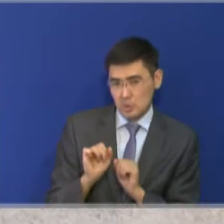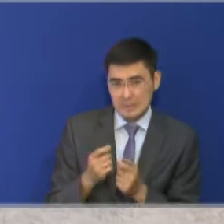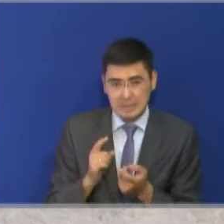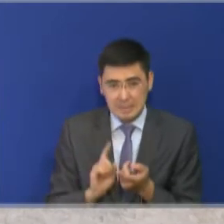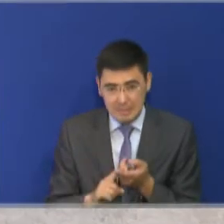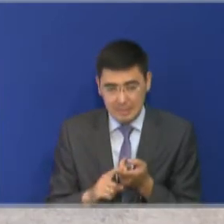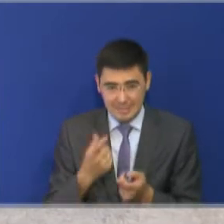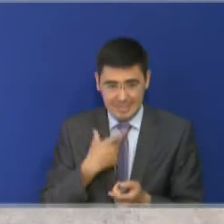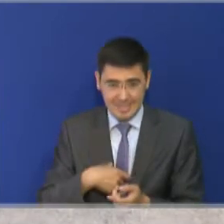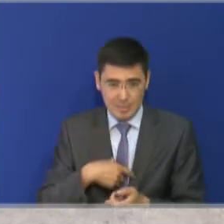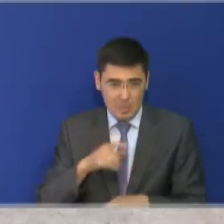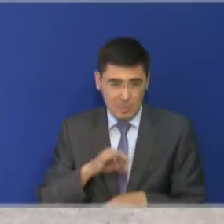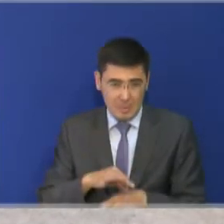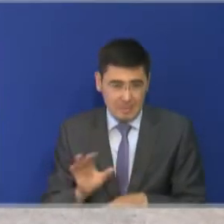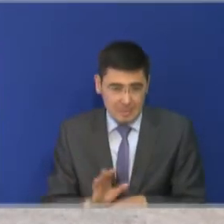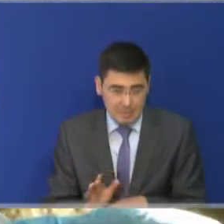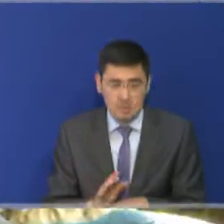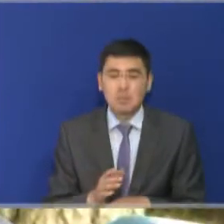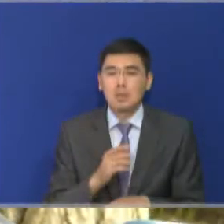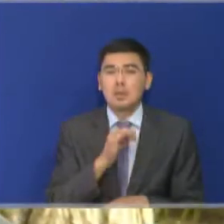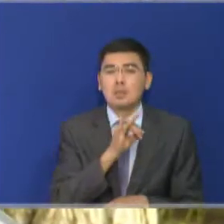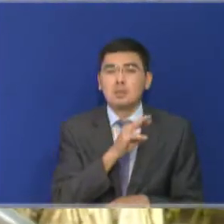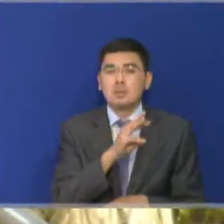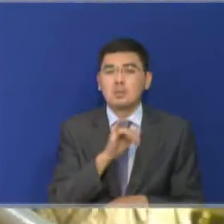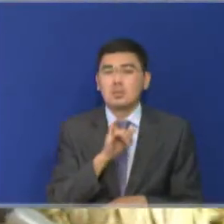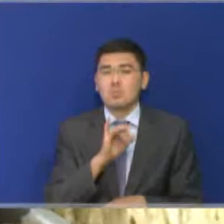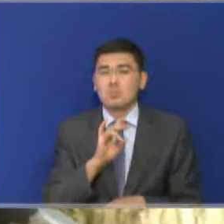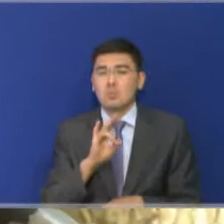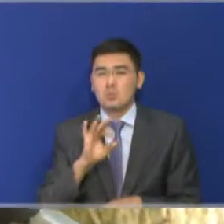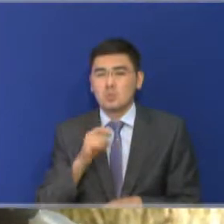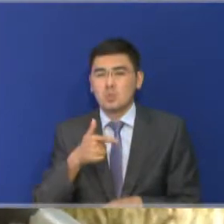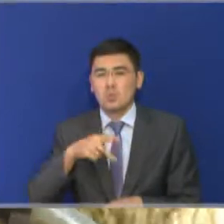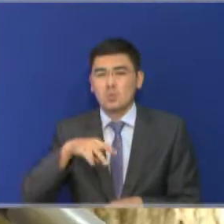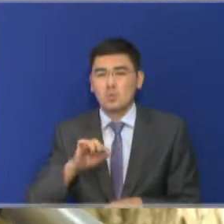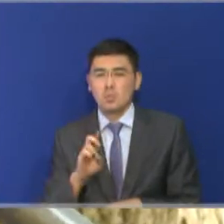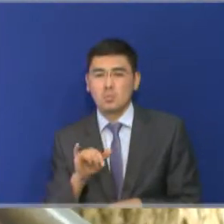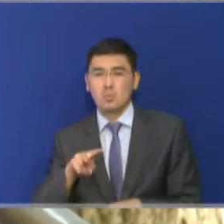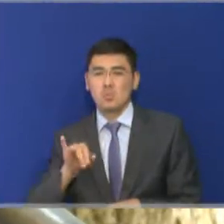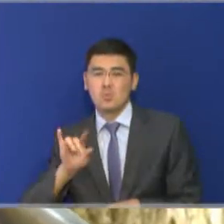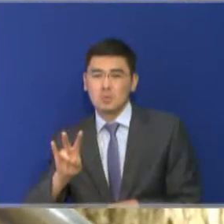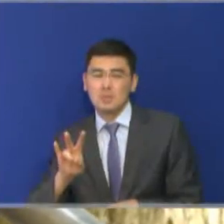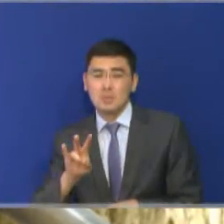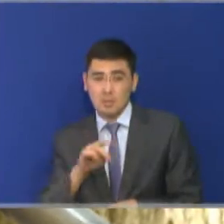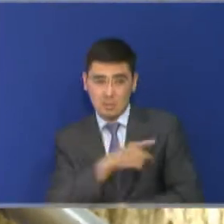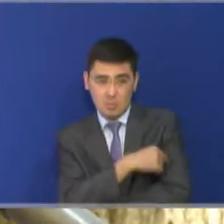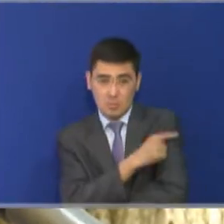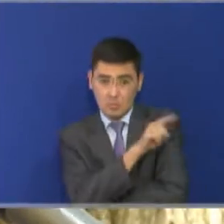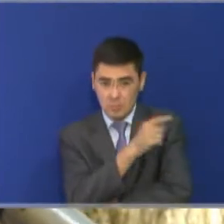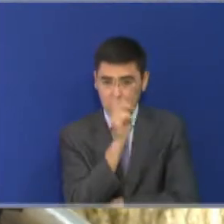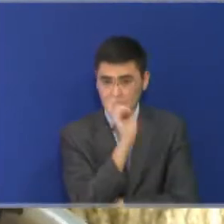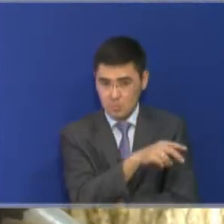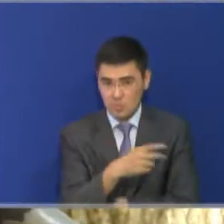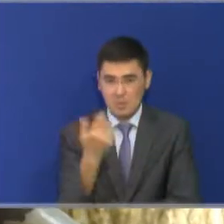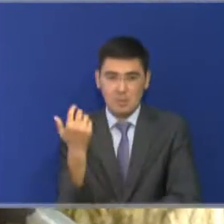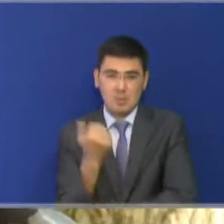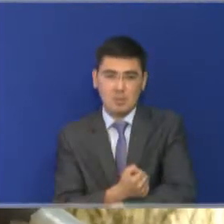үшін емдеу мекемесіне дереу жүгіну қажет. Иммуноглобулин прибывший. Семейге эндемиялық аумақтардан келгендер иммуноглобулин алмаған.